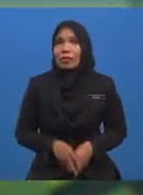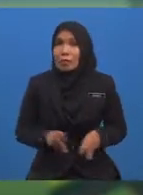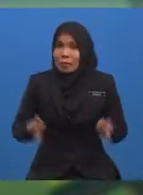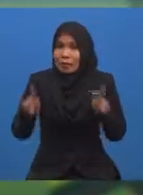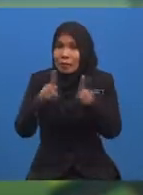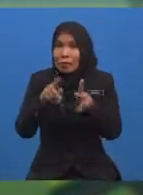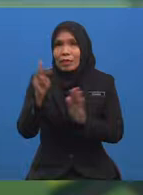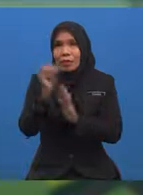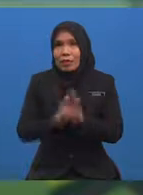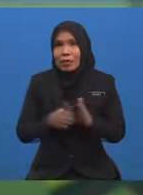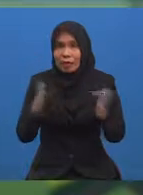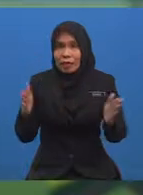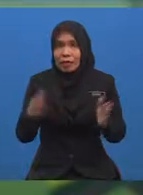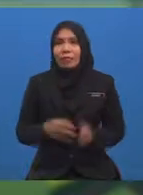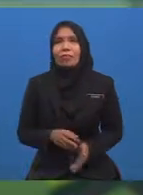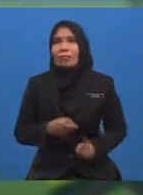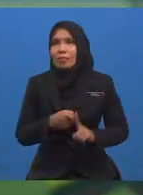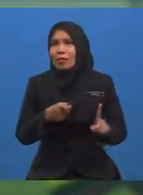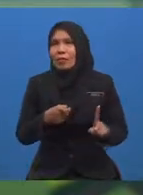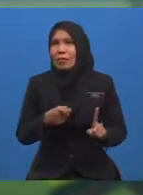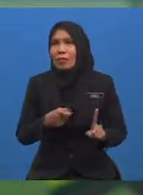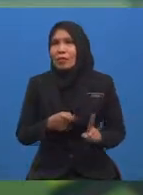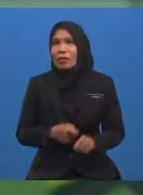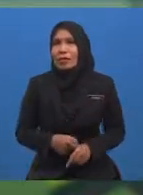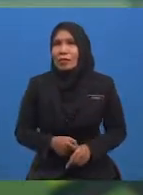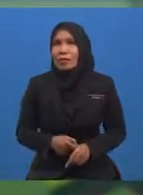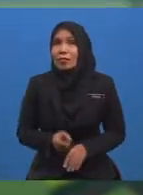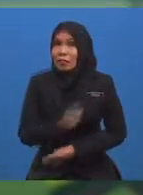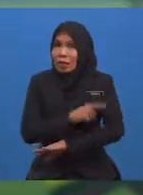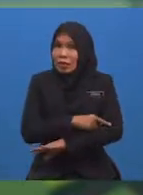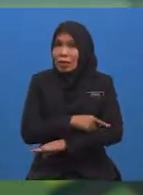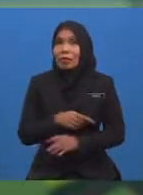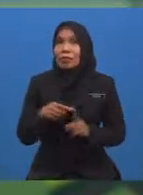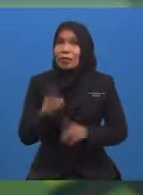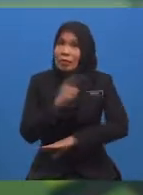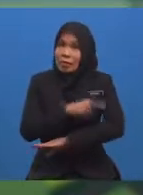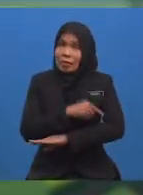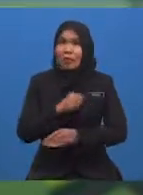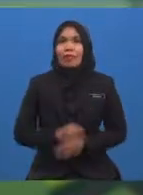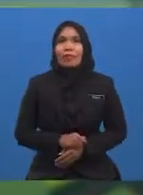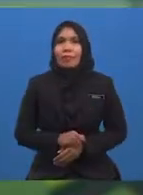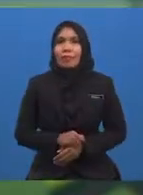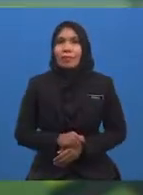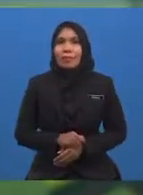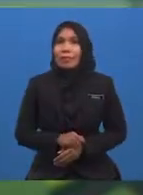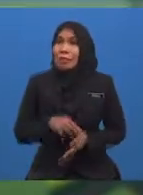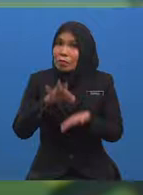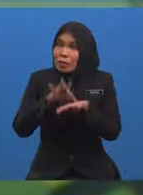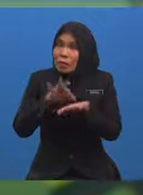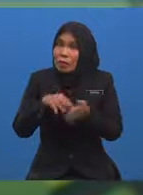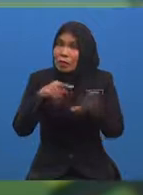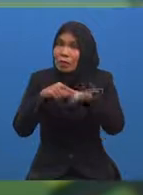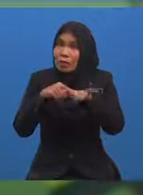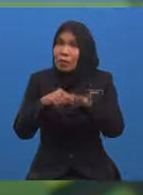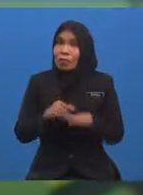hari. Setiap kali tumbuhan membesar, bilangan daun akan bertambah dan